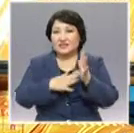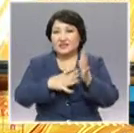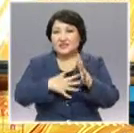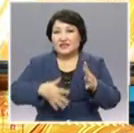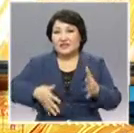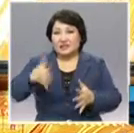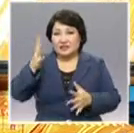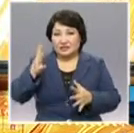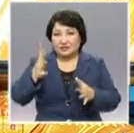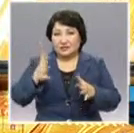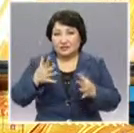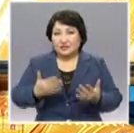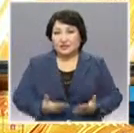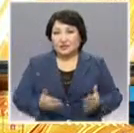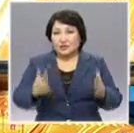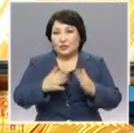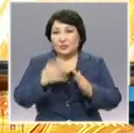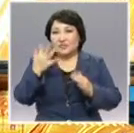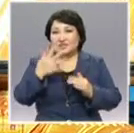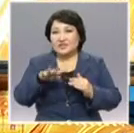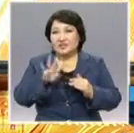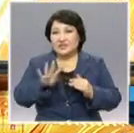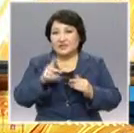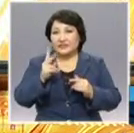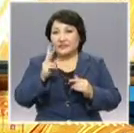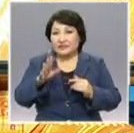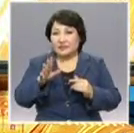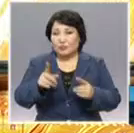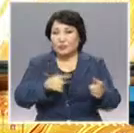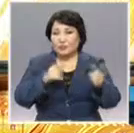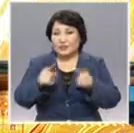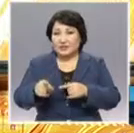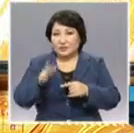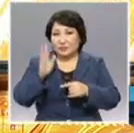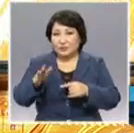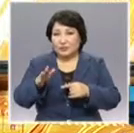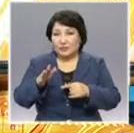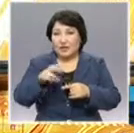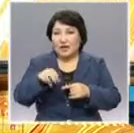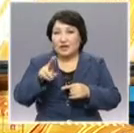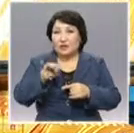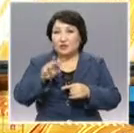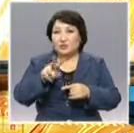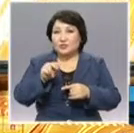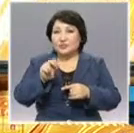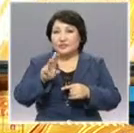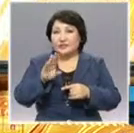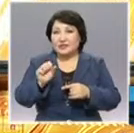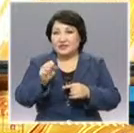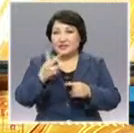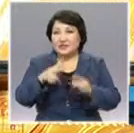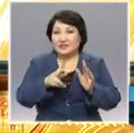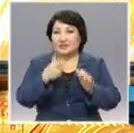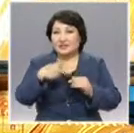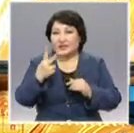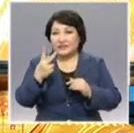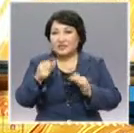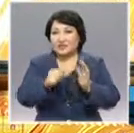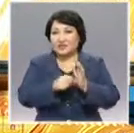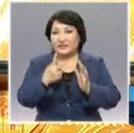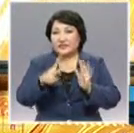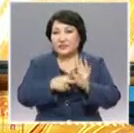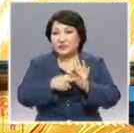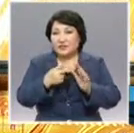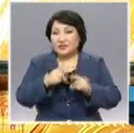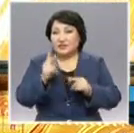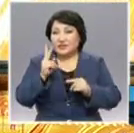54 квартиры. И мы будем отселять туда 4 жилых дома. Это по улице Гончарова 20, 22, 26, 28. И эти квартиры